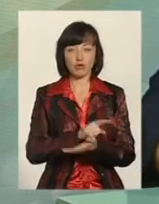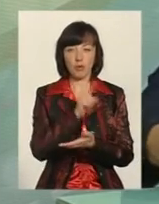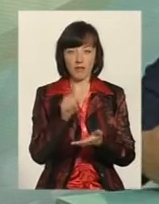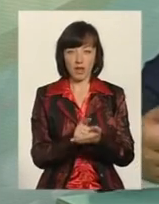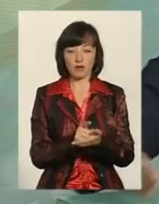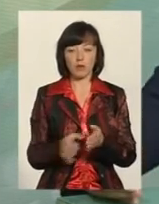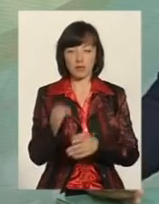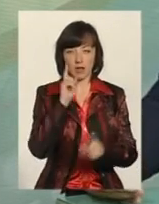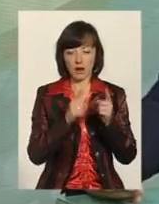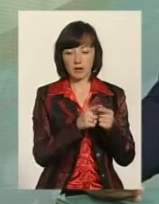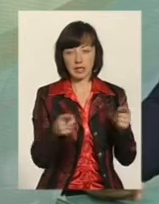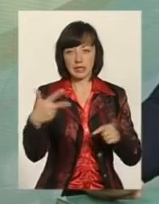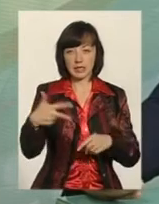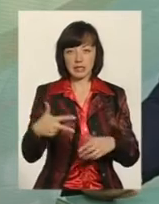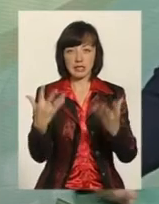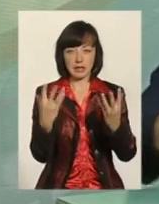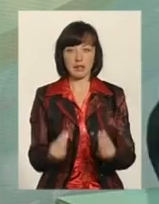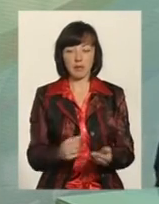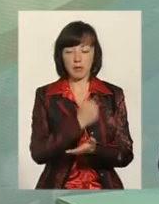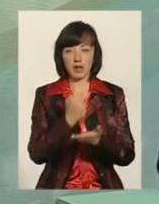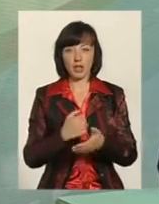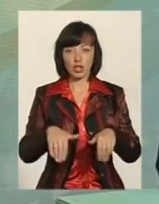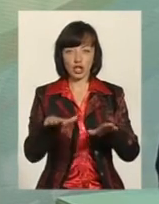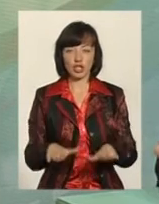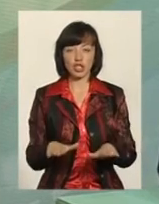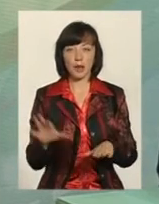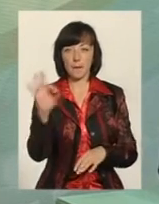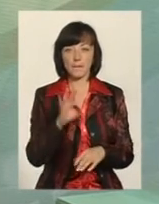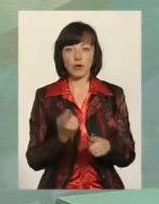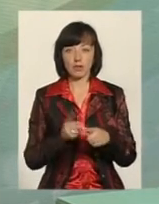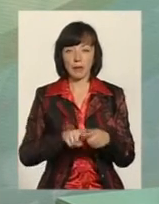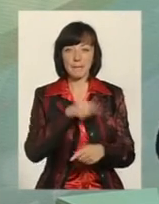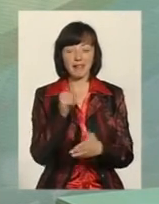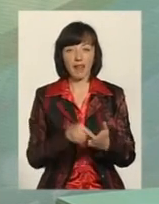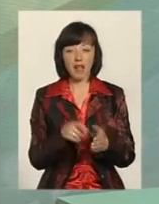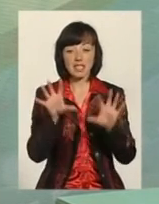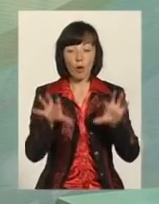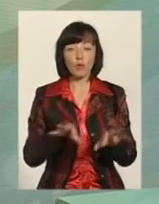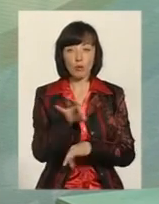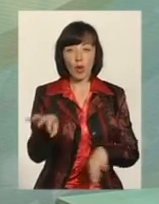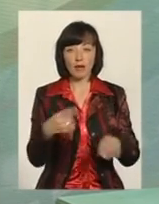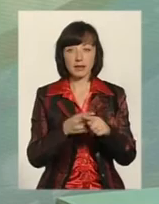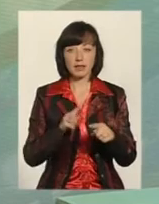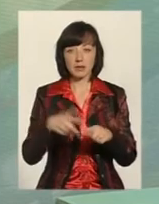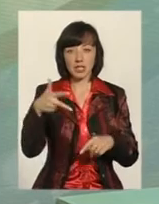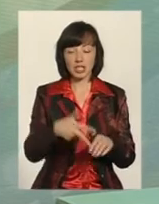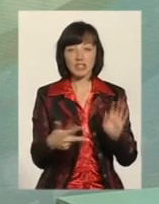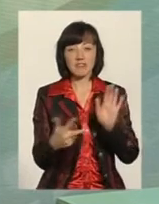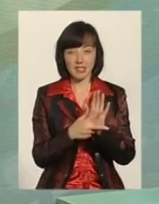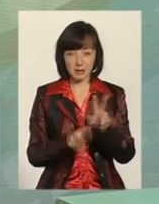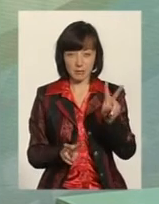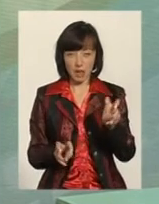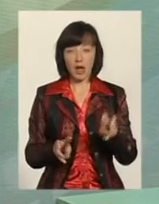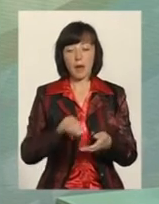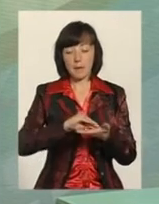зобов'язана обласна рада протягом 30 днів прийняти рішення щодо даного питання. До речі, законопроектом оцим 3008